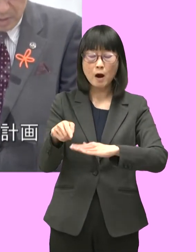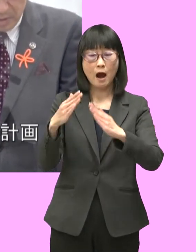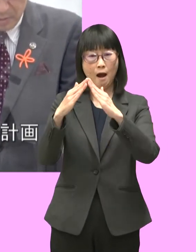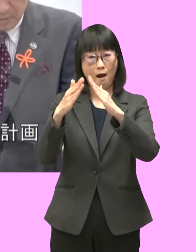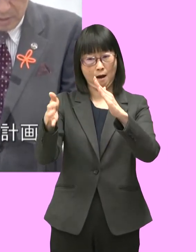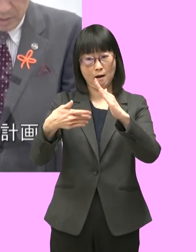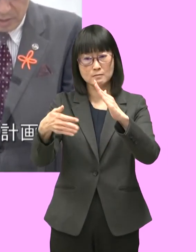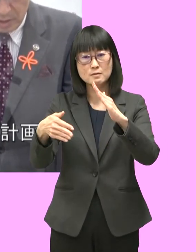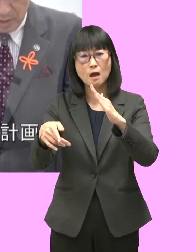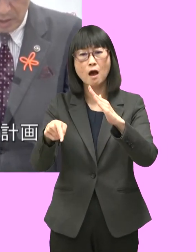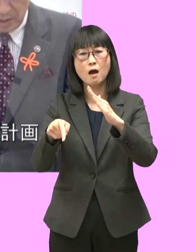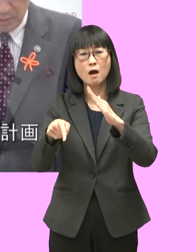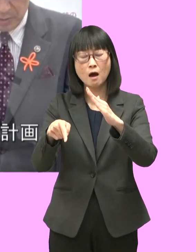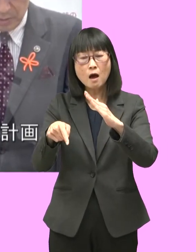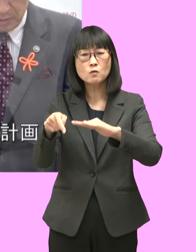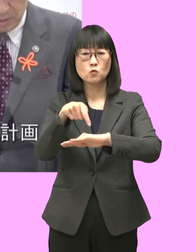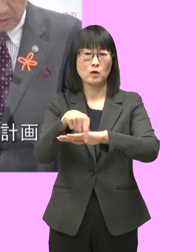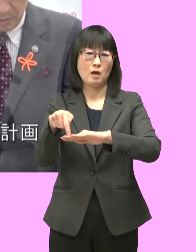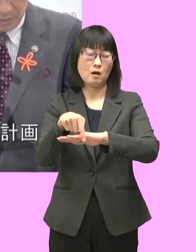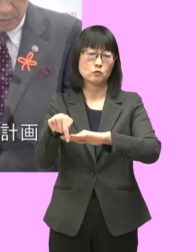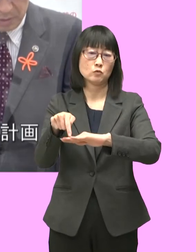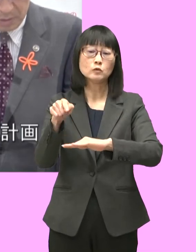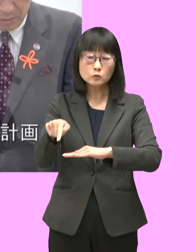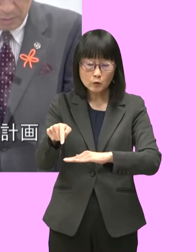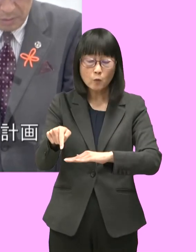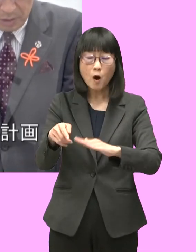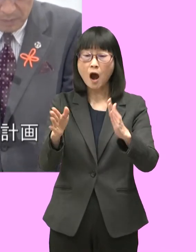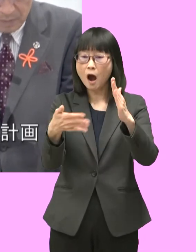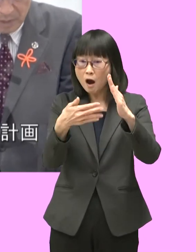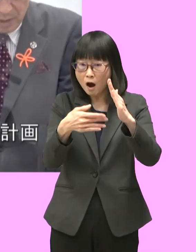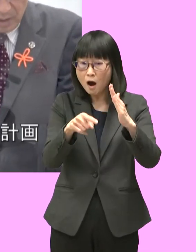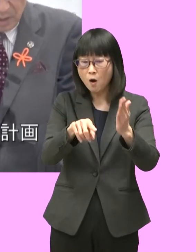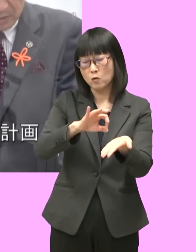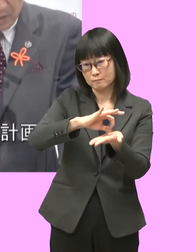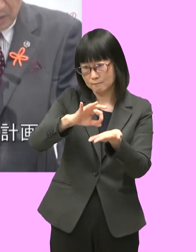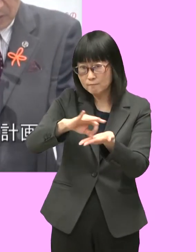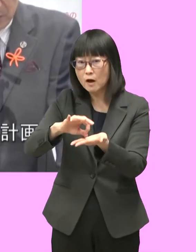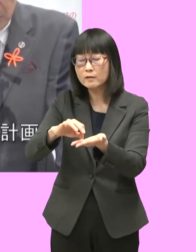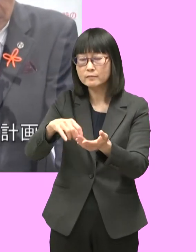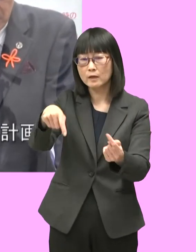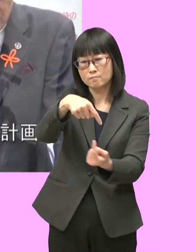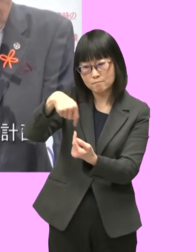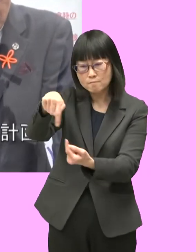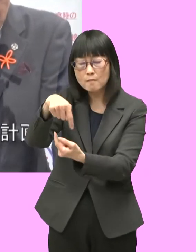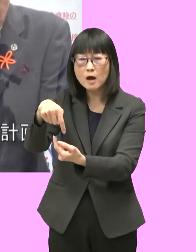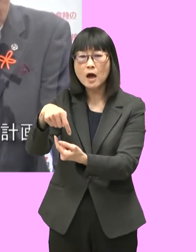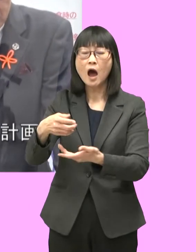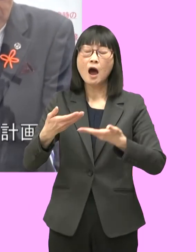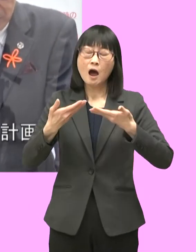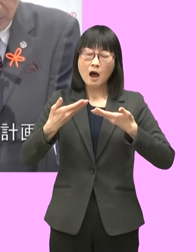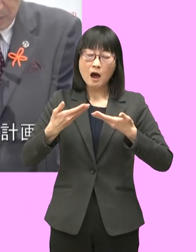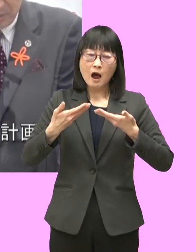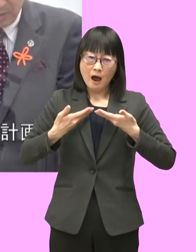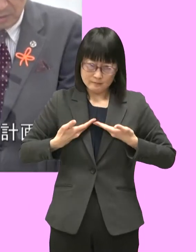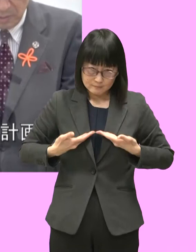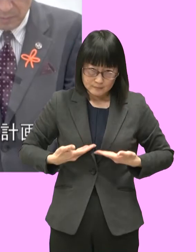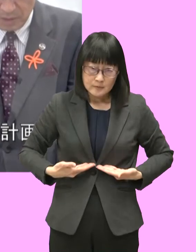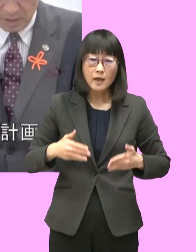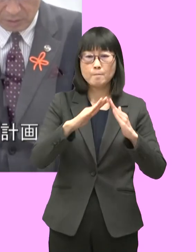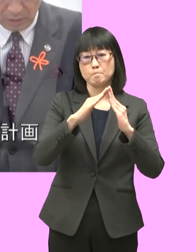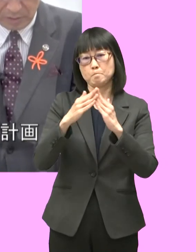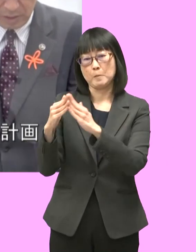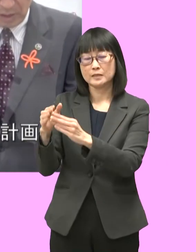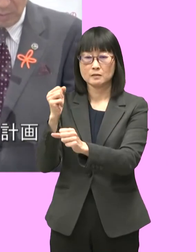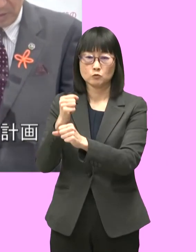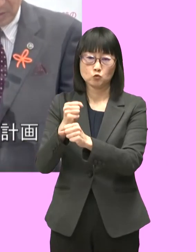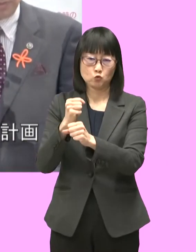適正管理を推進し、流通利活用を促進することにより安全安心な安心安全な街づくりと地